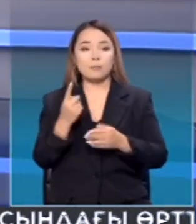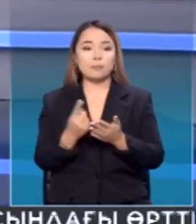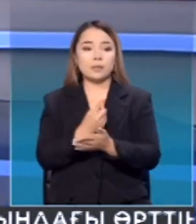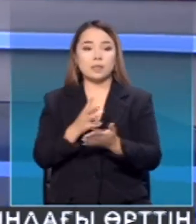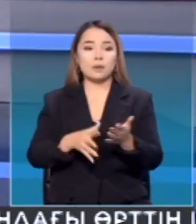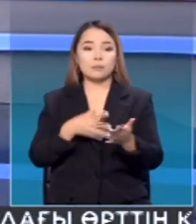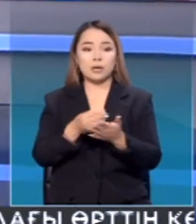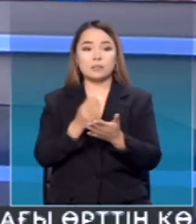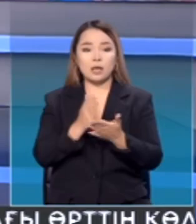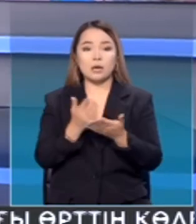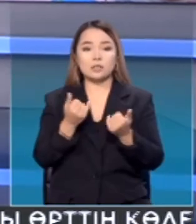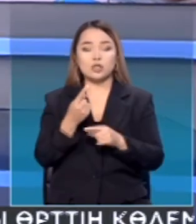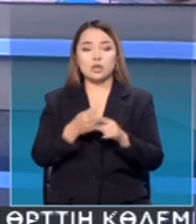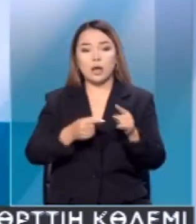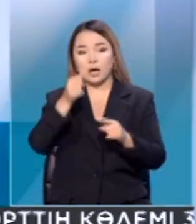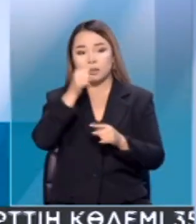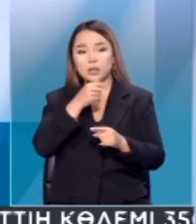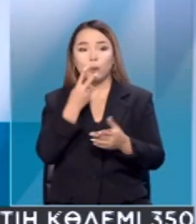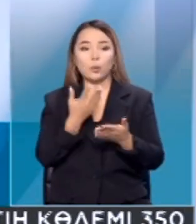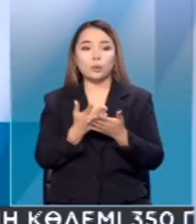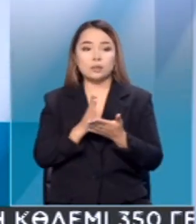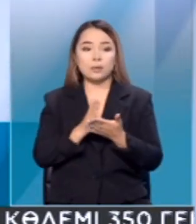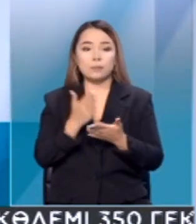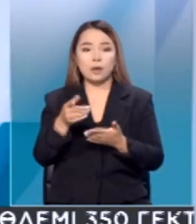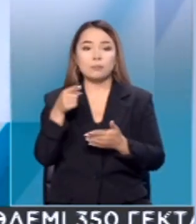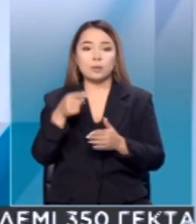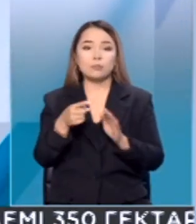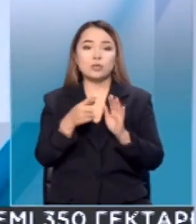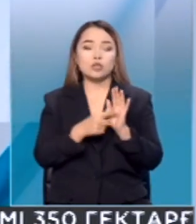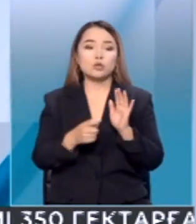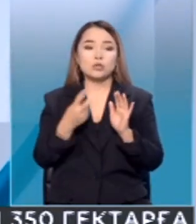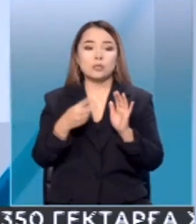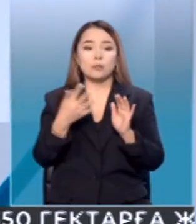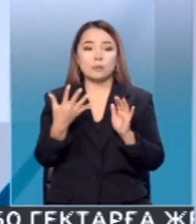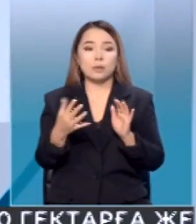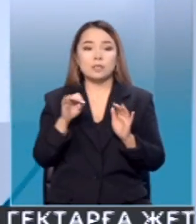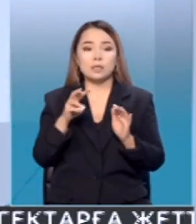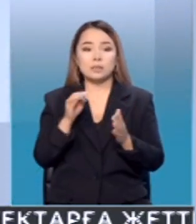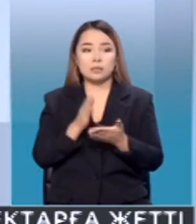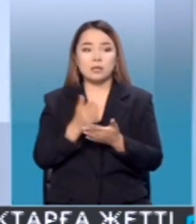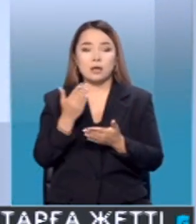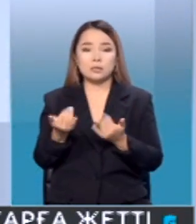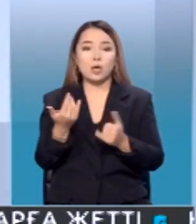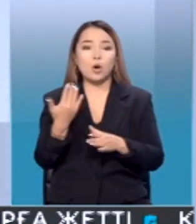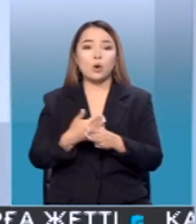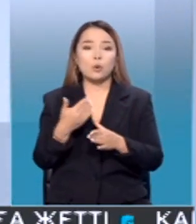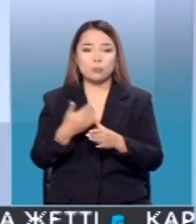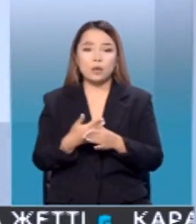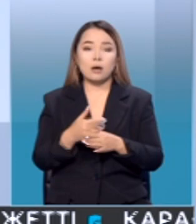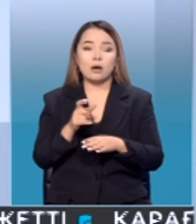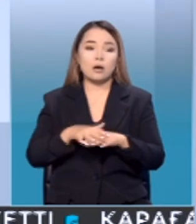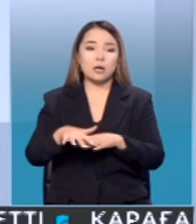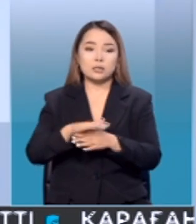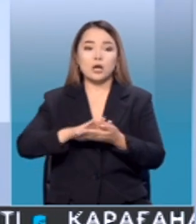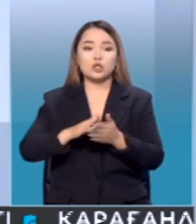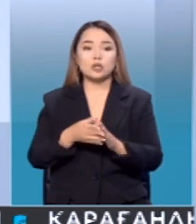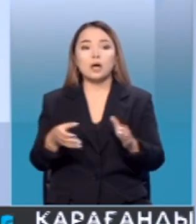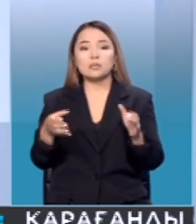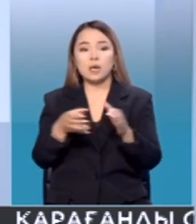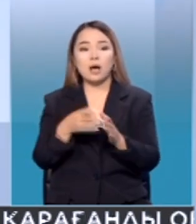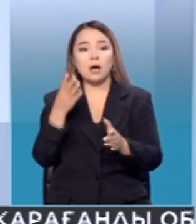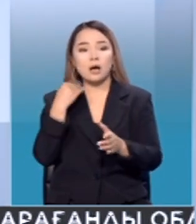беріледі. Мөлшері жарты айлық есептік көрсеткіш, яғни 1725 теңге. Көмек халықтың әлеуметтік осал тобына